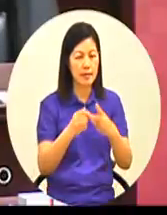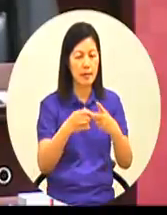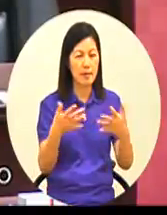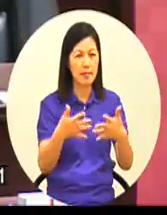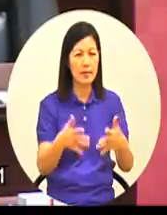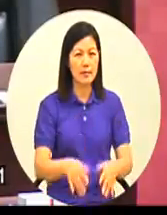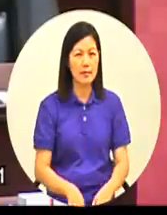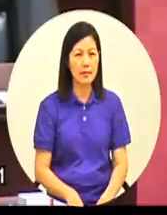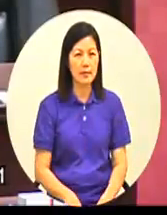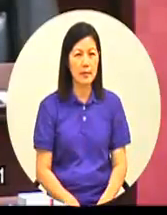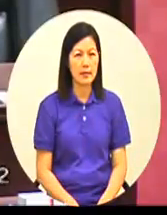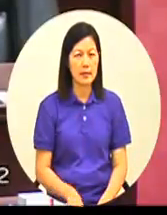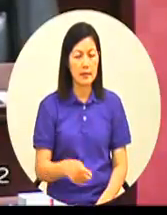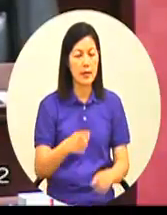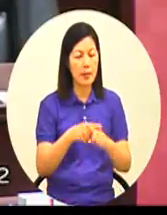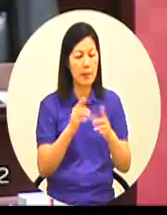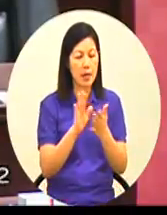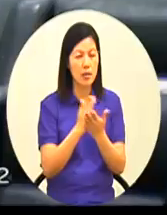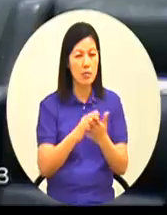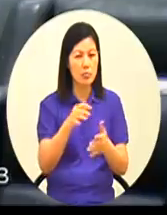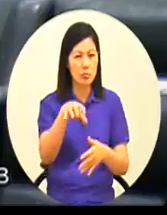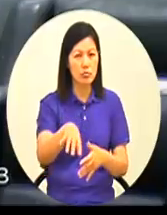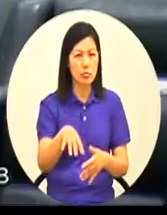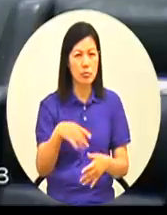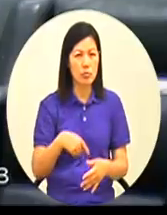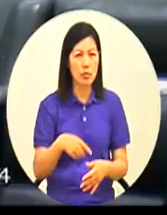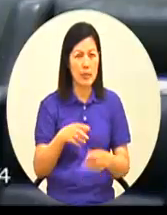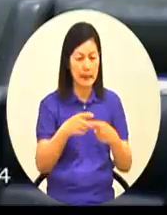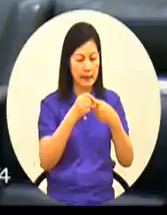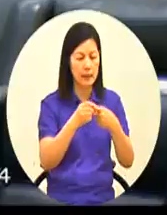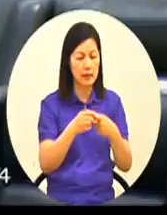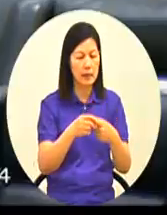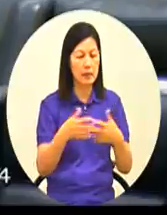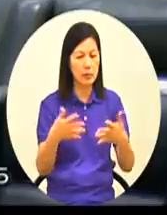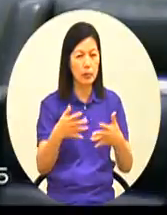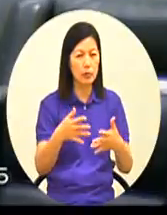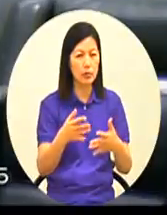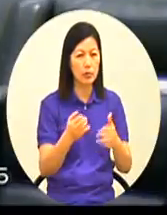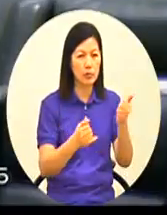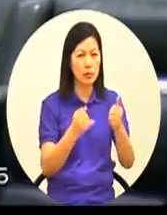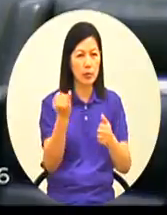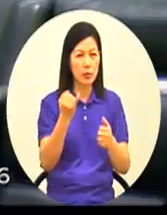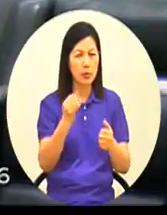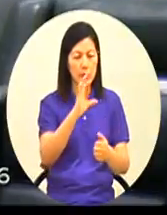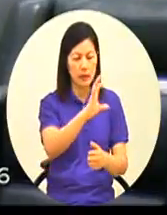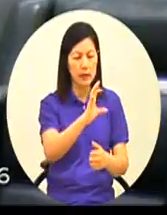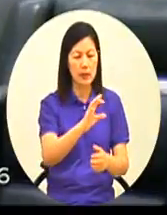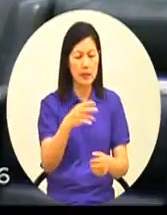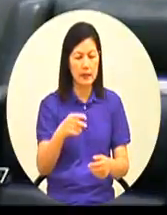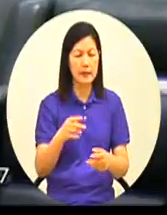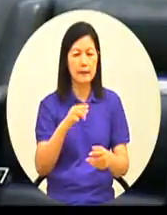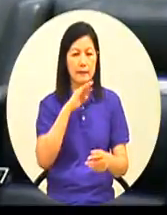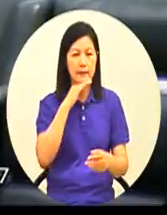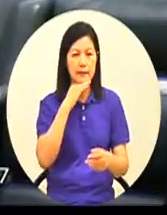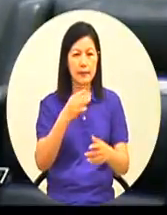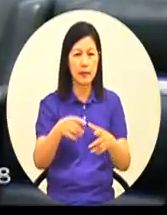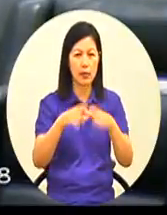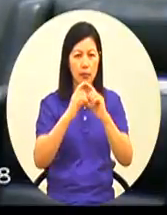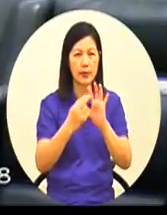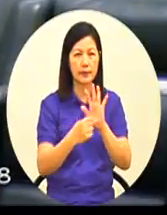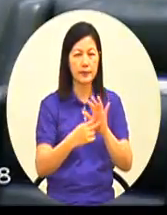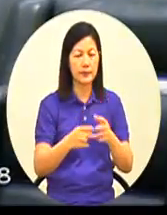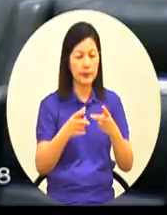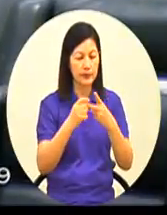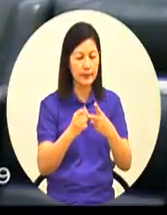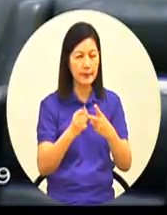我想回归到我们的秘书处刚刚第一个问题是在讲这个性别友善厕所，等一下请您回应。那第二个是有关这